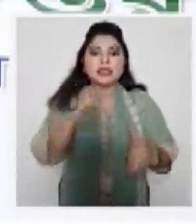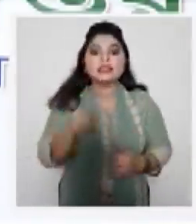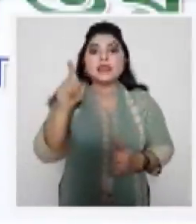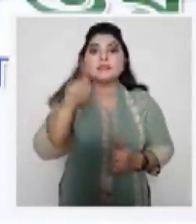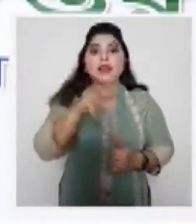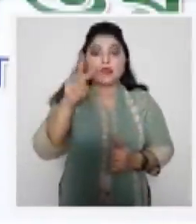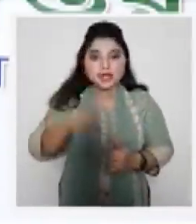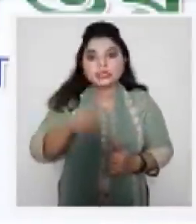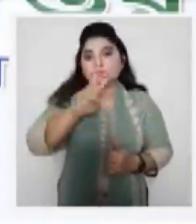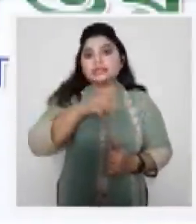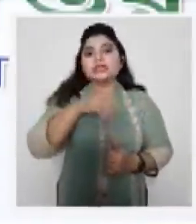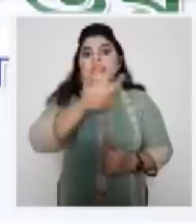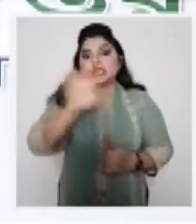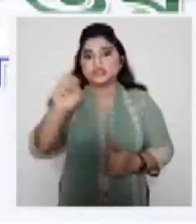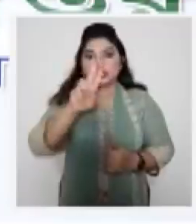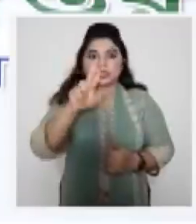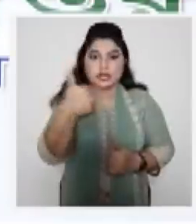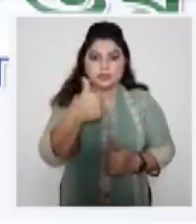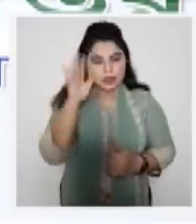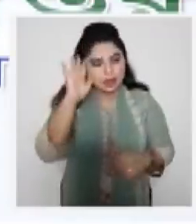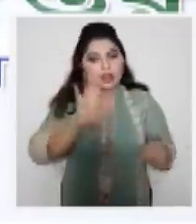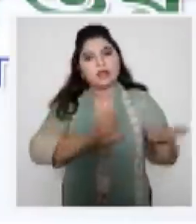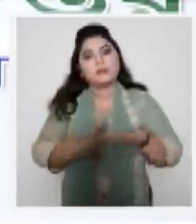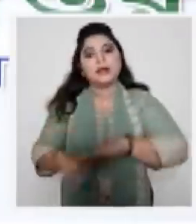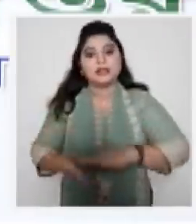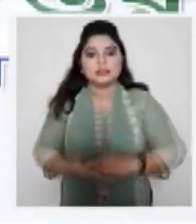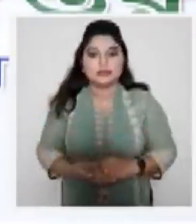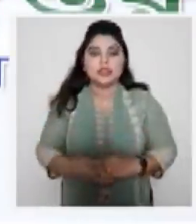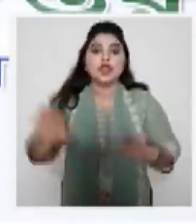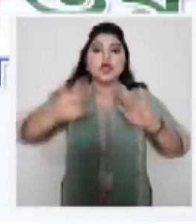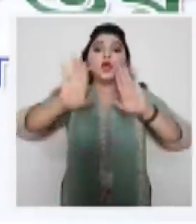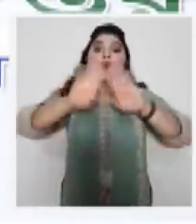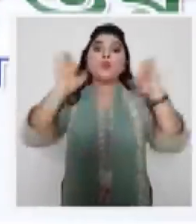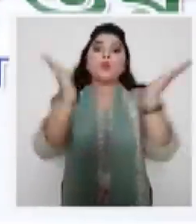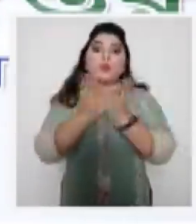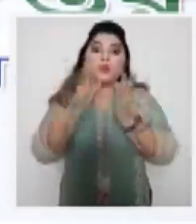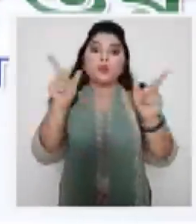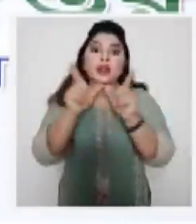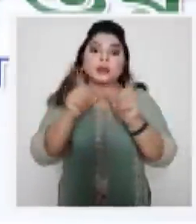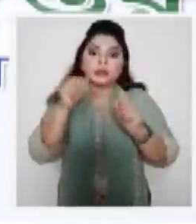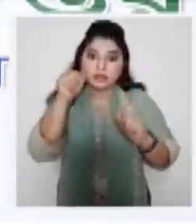মৃত্যুবরণ করেছেন দক্ষিণ পূর্ব এশিয়া 24 ঘন্টা 400 জন, এ পর্যন্ত 12,526 জন।